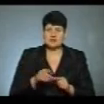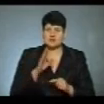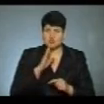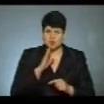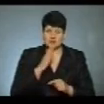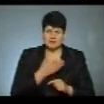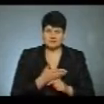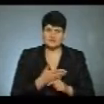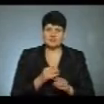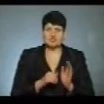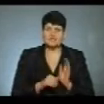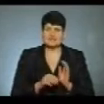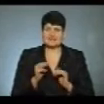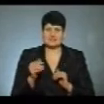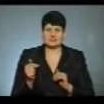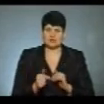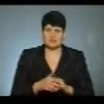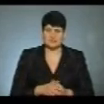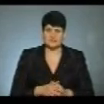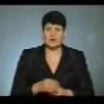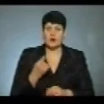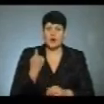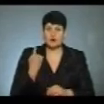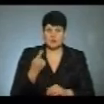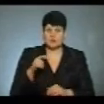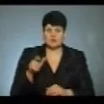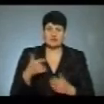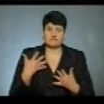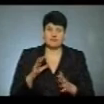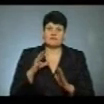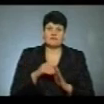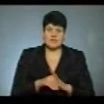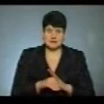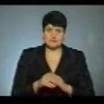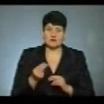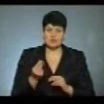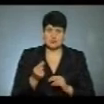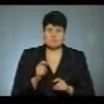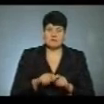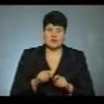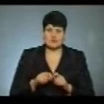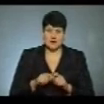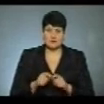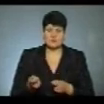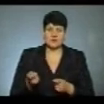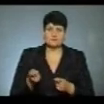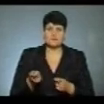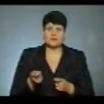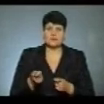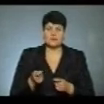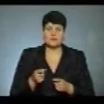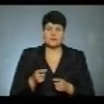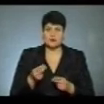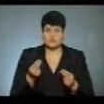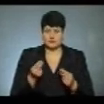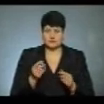статі особа, 60 тисяч гривень застав. Одна особа вже внесла заставу, перевіряється її надходження на рахунок своєї адміністрації і відповідно буде